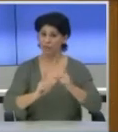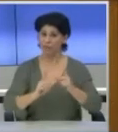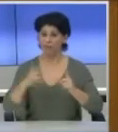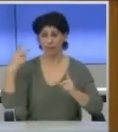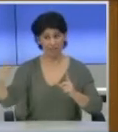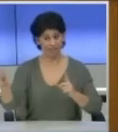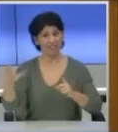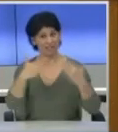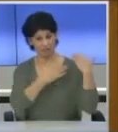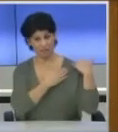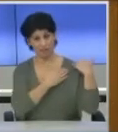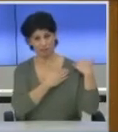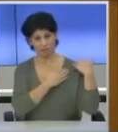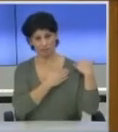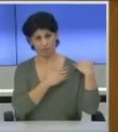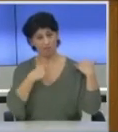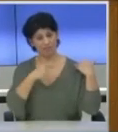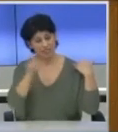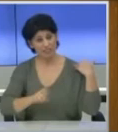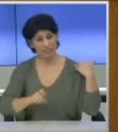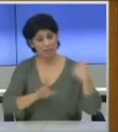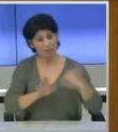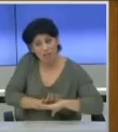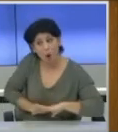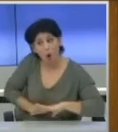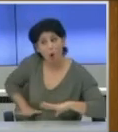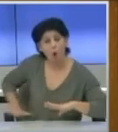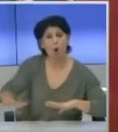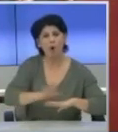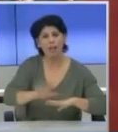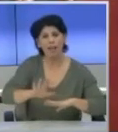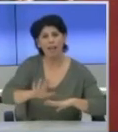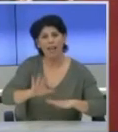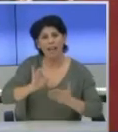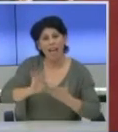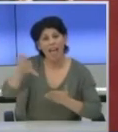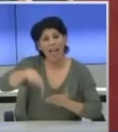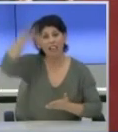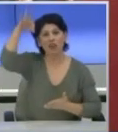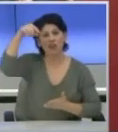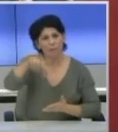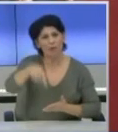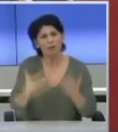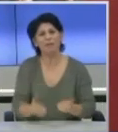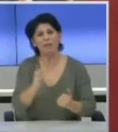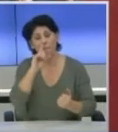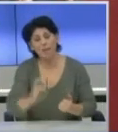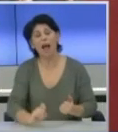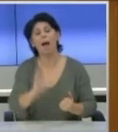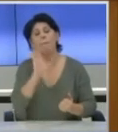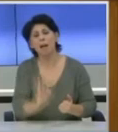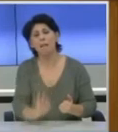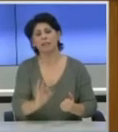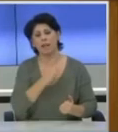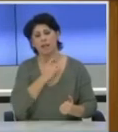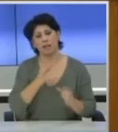και με δικιά σας υπηρετιότητα τις ζήσαμε παντού, εκτός από εκεί που υπήρχε πραγματική